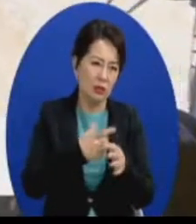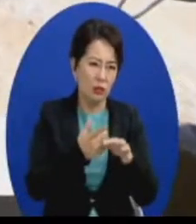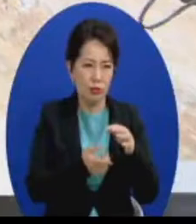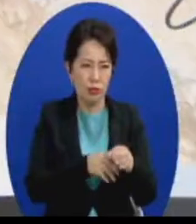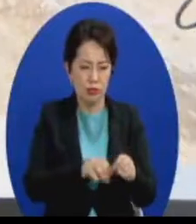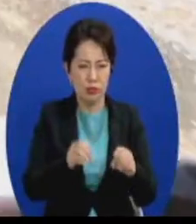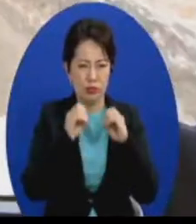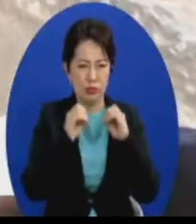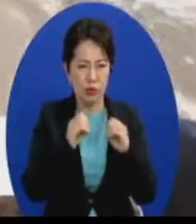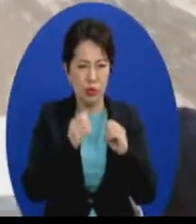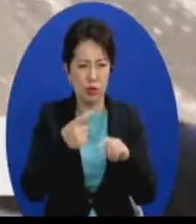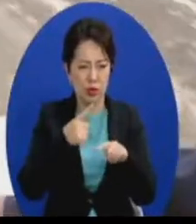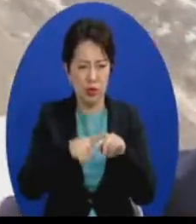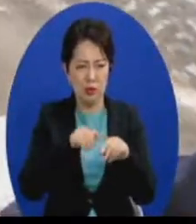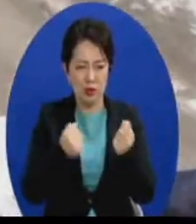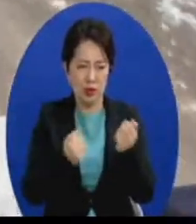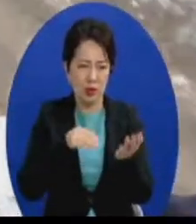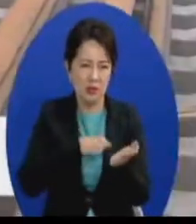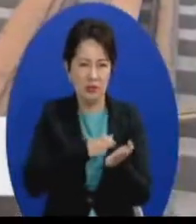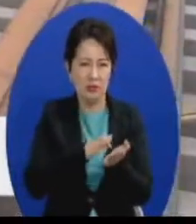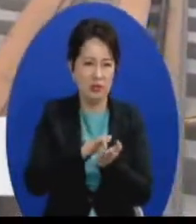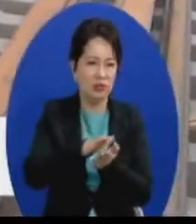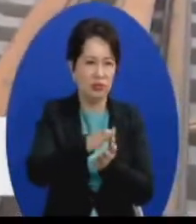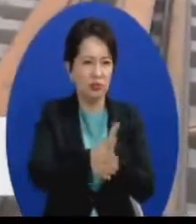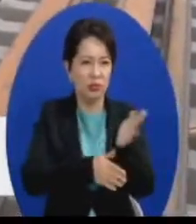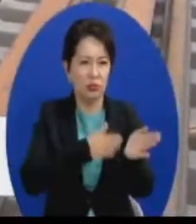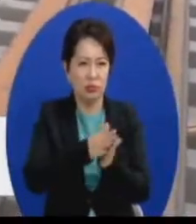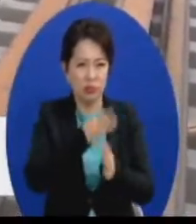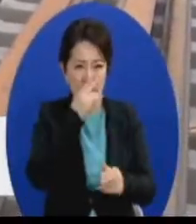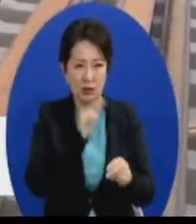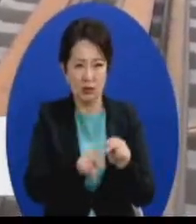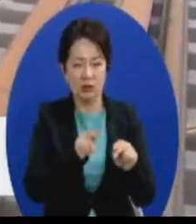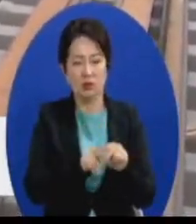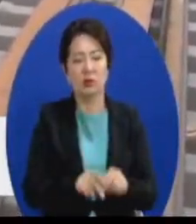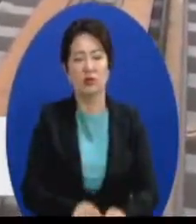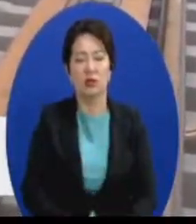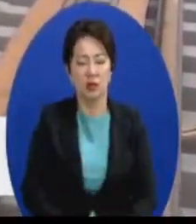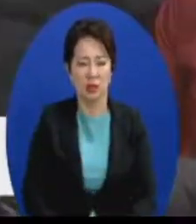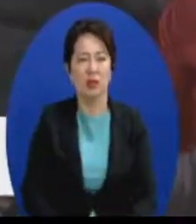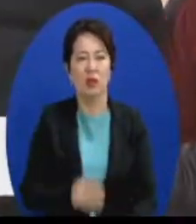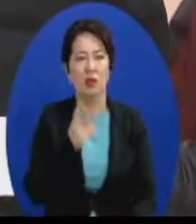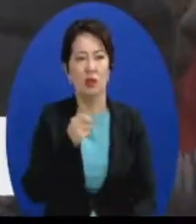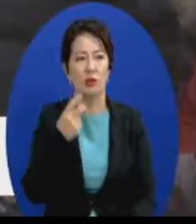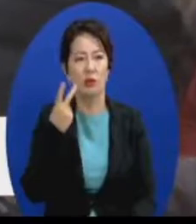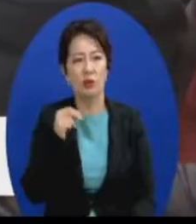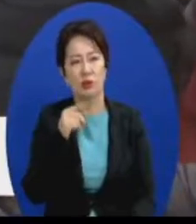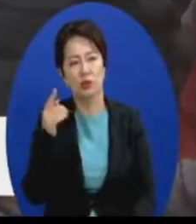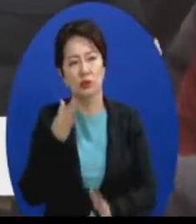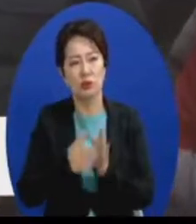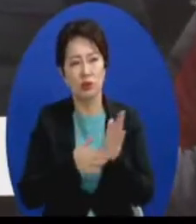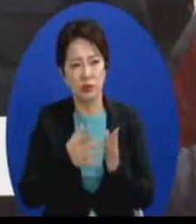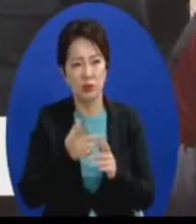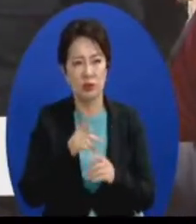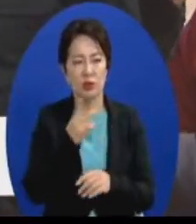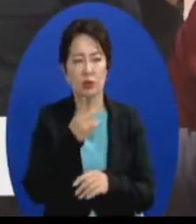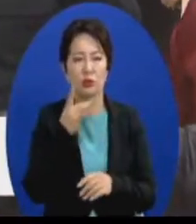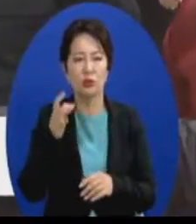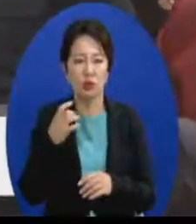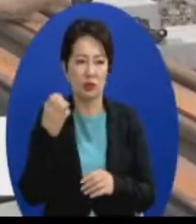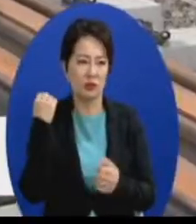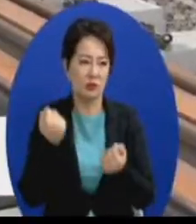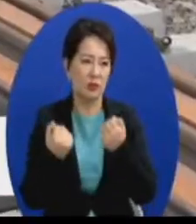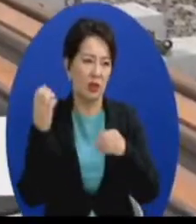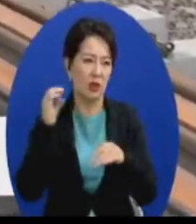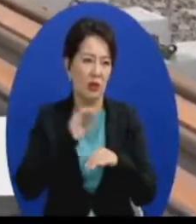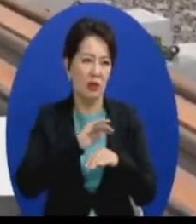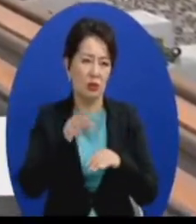юм 0 төвшөнд ирнэ шүү дээ. Тэрний дараа манай машин явдаг машин. Ирэх 2022 оноос эхлэн манай улс төмөр замаар нүүрс дээвэрлэж эхлэн энэ